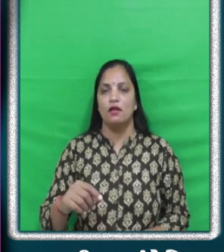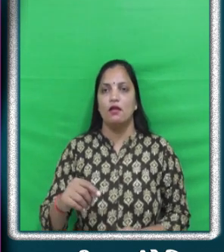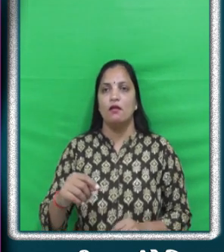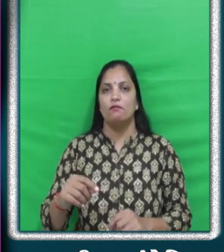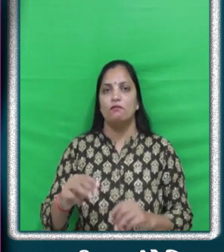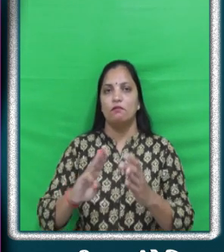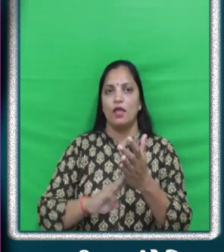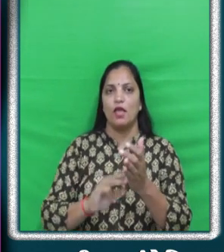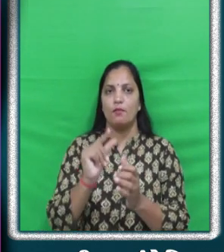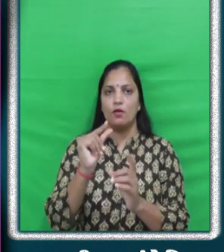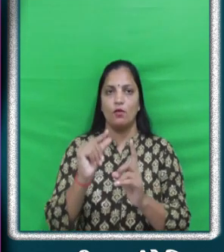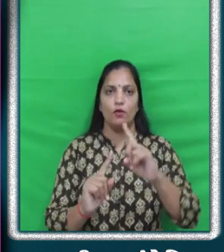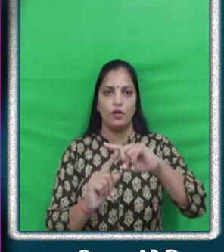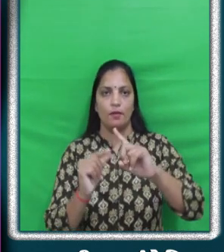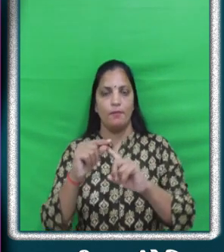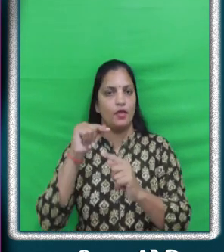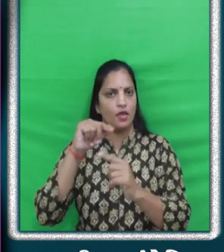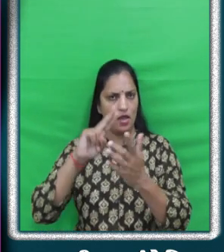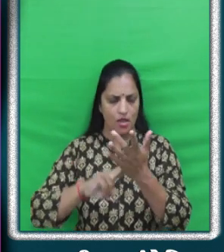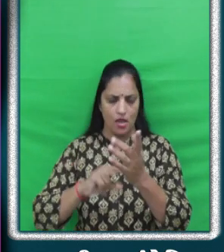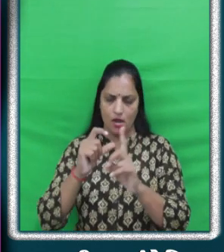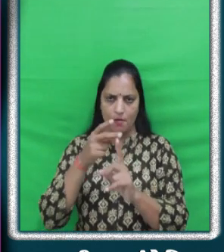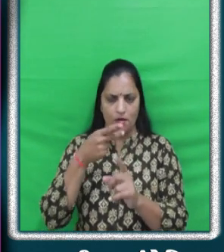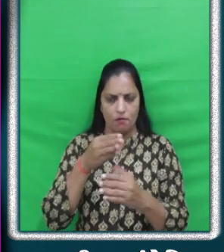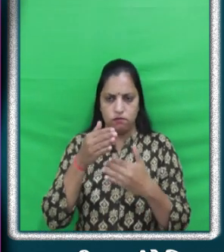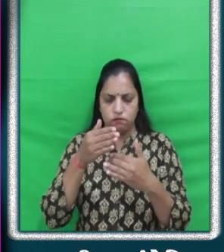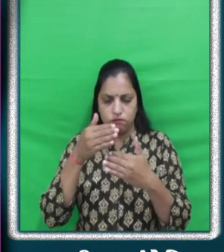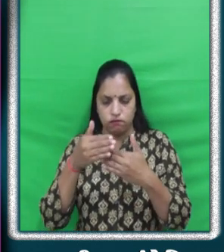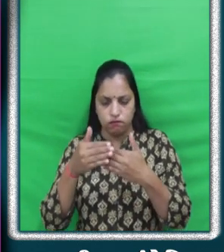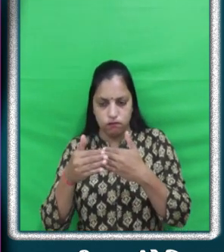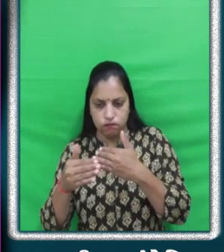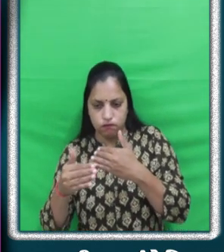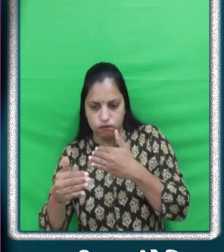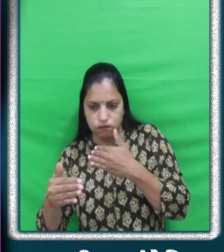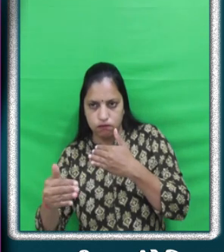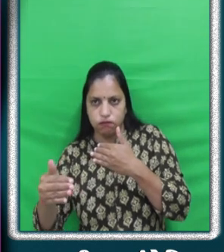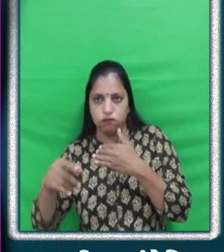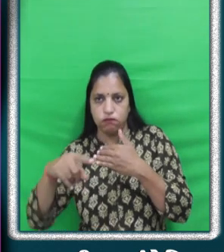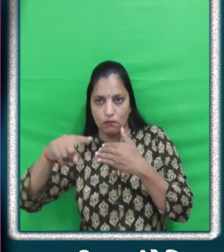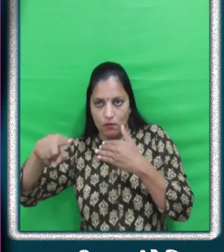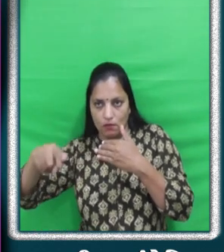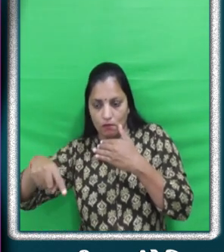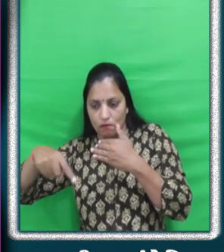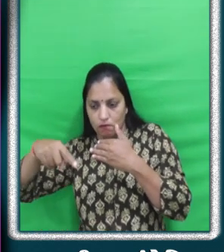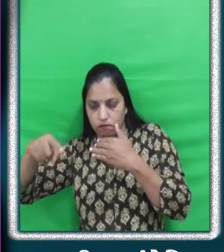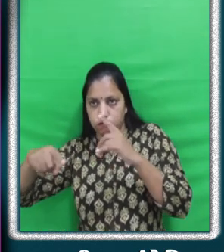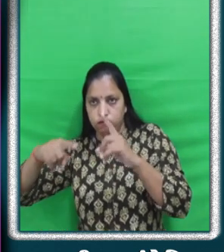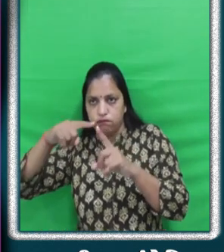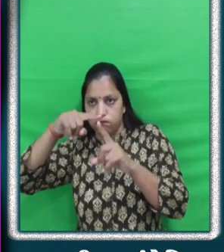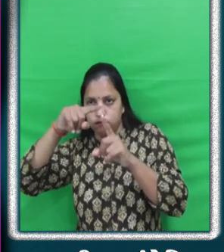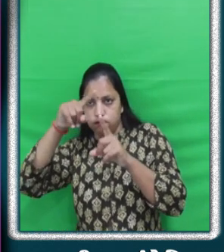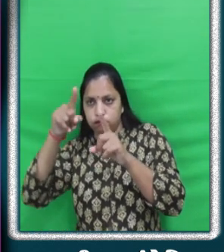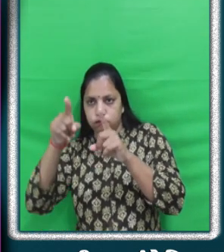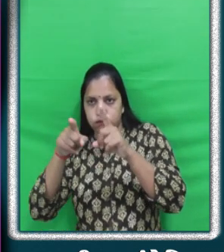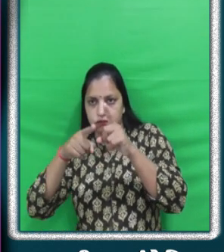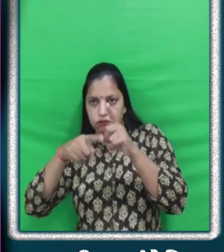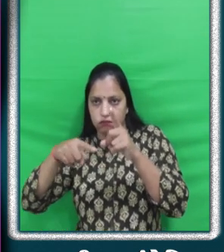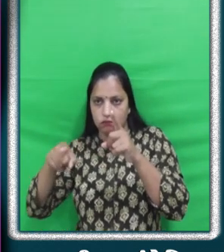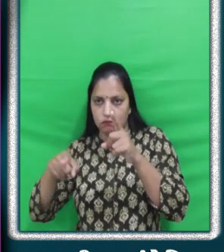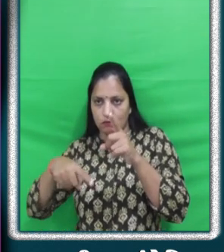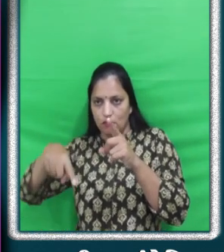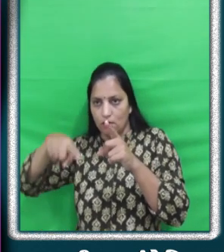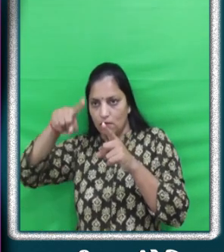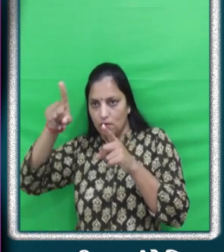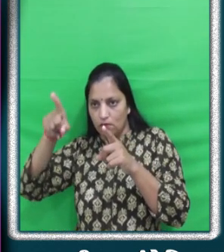પસાર થઈને આગળ આગળ પસાર થતા જાય છે. ત્યારબાદ તે આ જે છે નલિકા આગળ જઈને